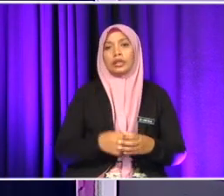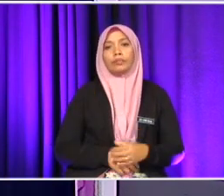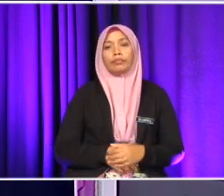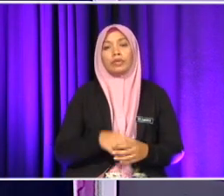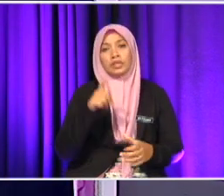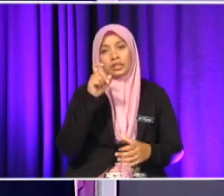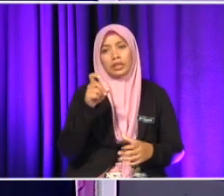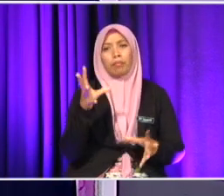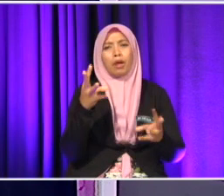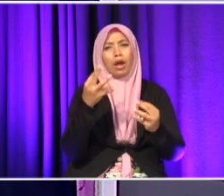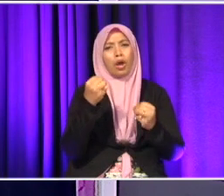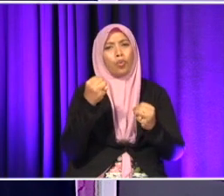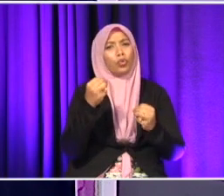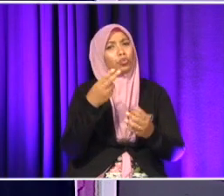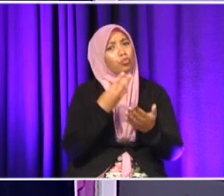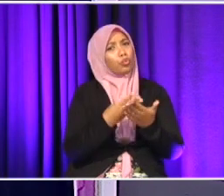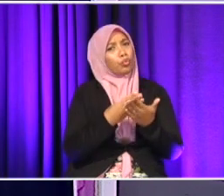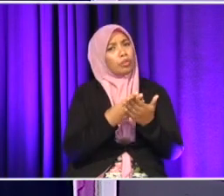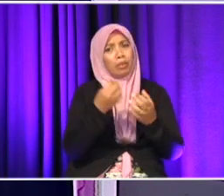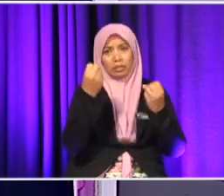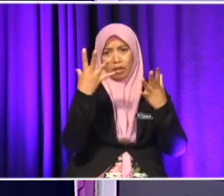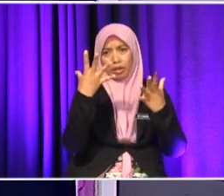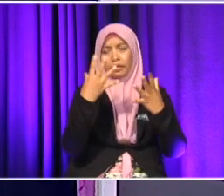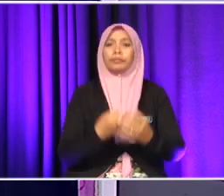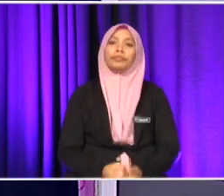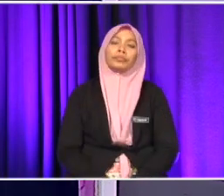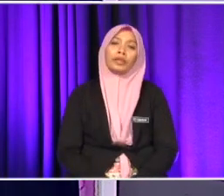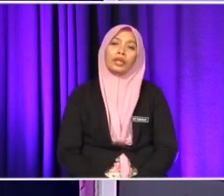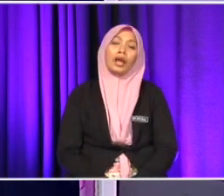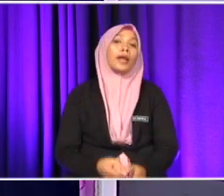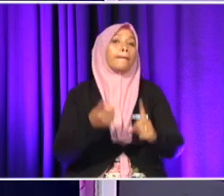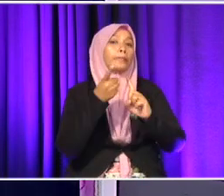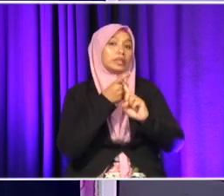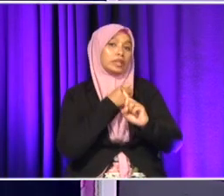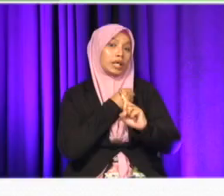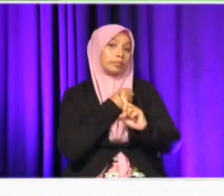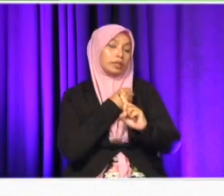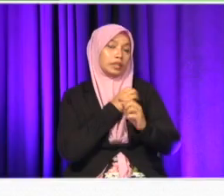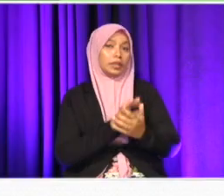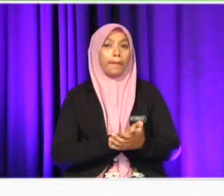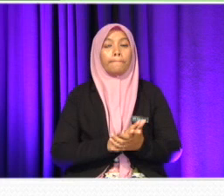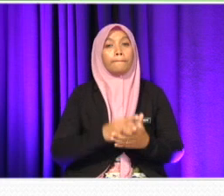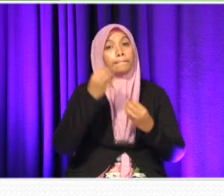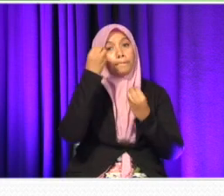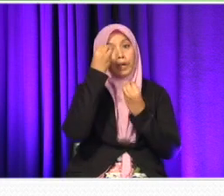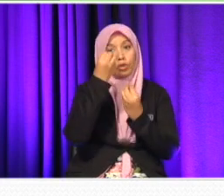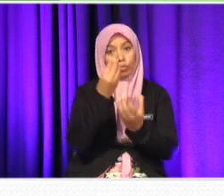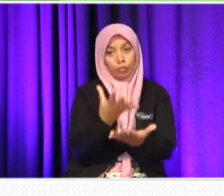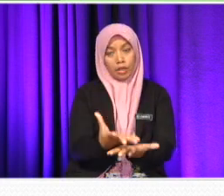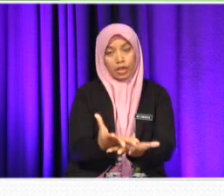jadi fungsinya belanjaan tunai ini memenuhi keinginan yaitu yang pertama menyediakan maklumat penerimaan